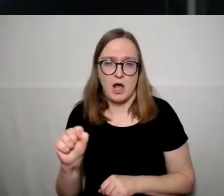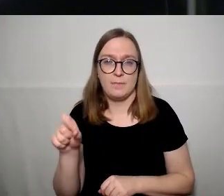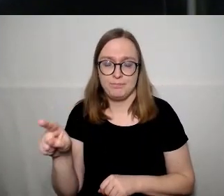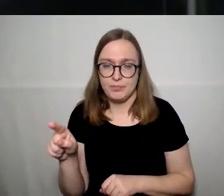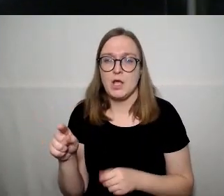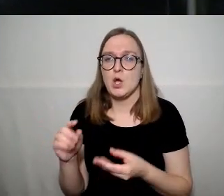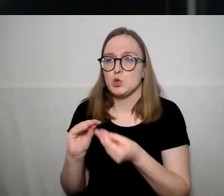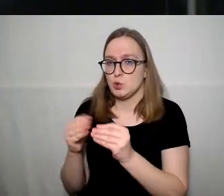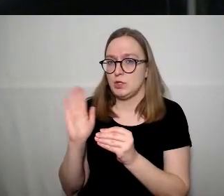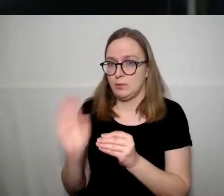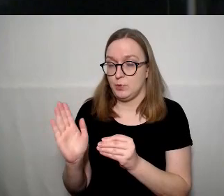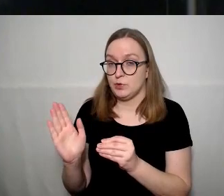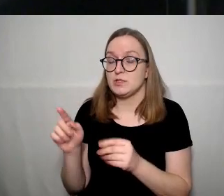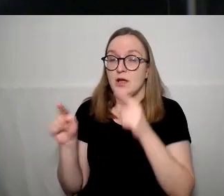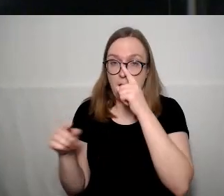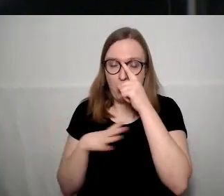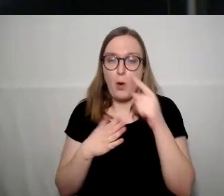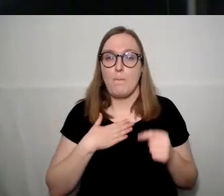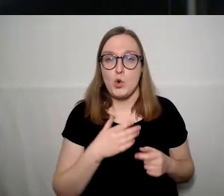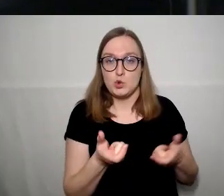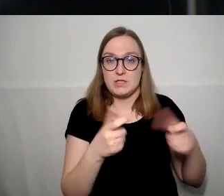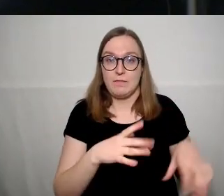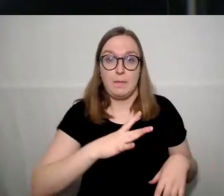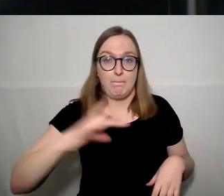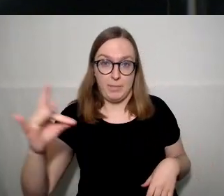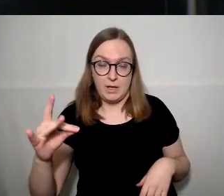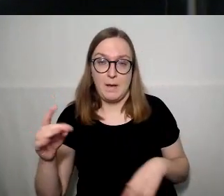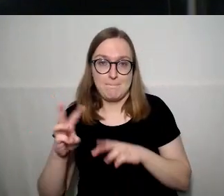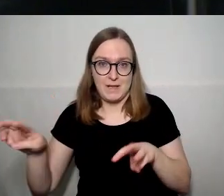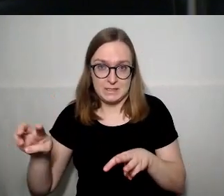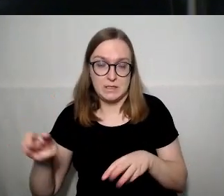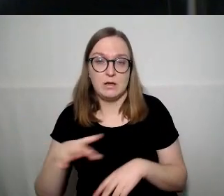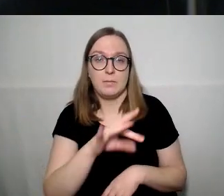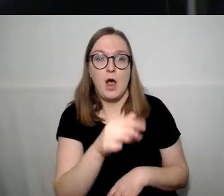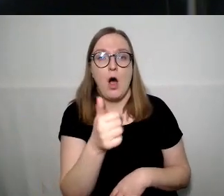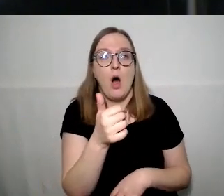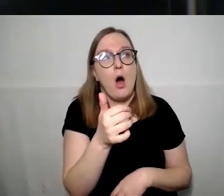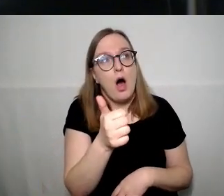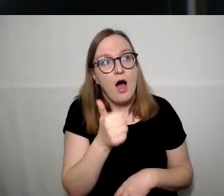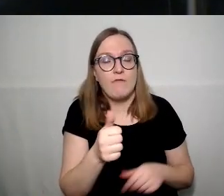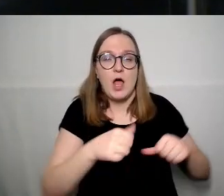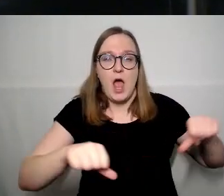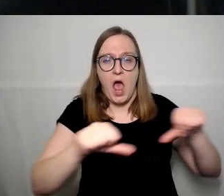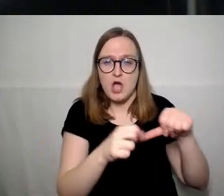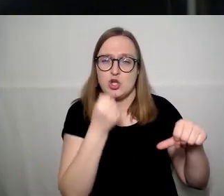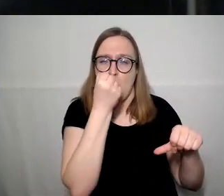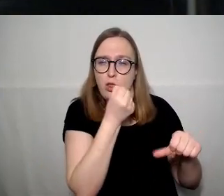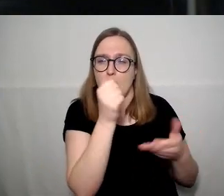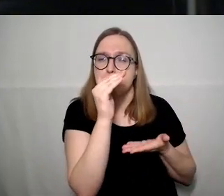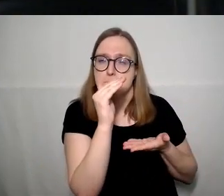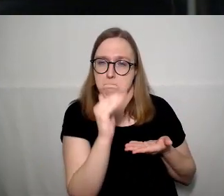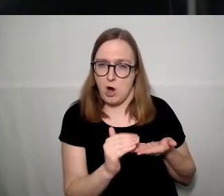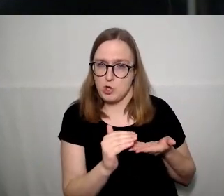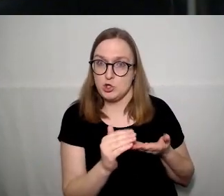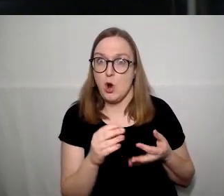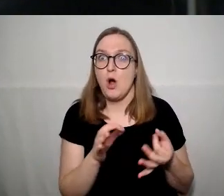ministerija pasirinko kaip pilotinę, kad įgyvendinti projektą dėl Vievio ežero taršos mažinimo. Tai yra ilgalaikis projektas,